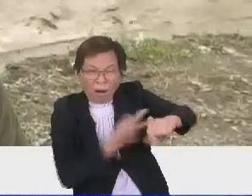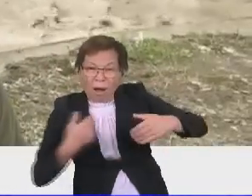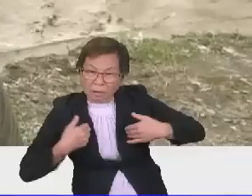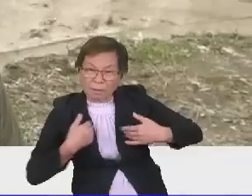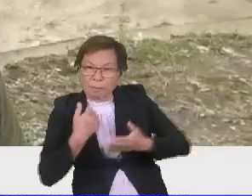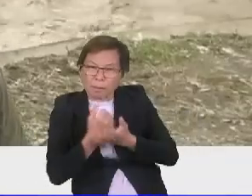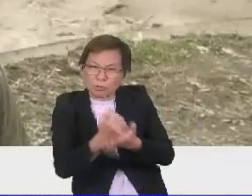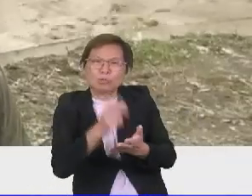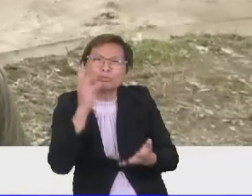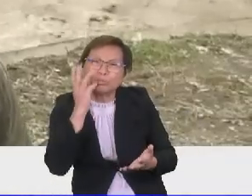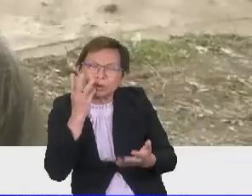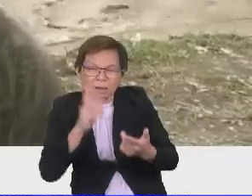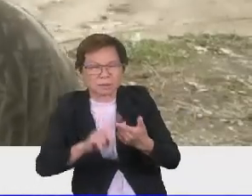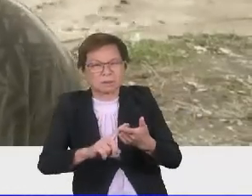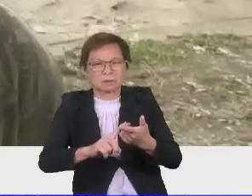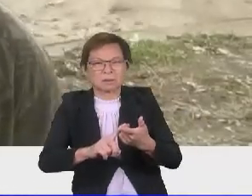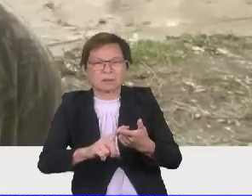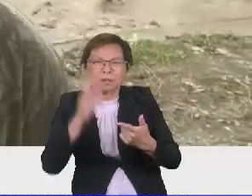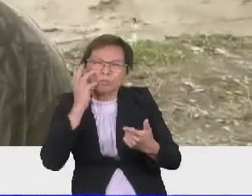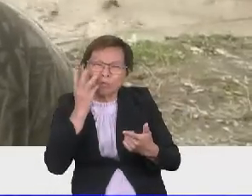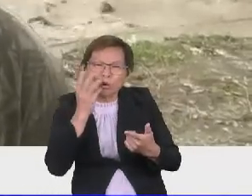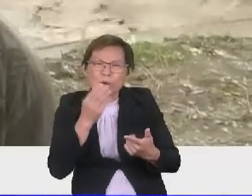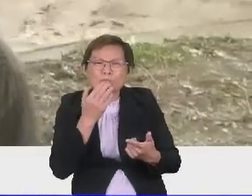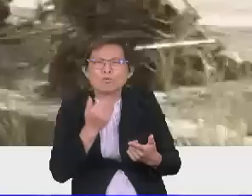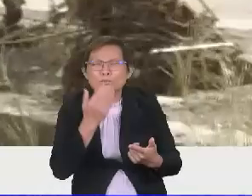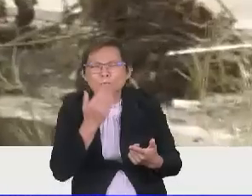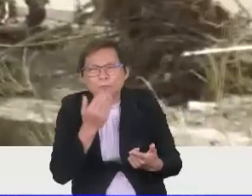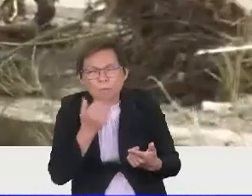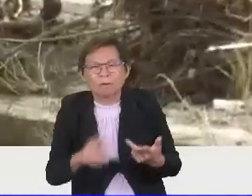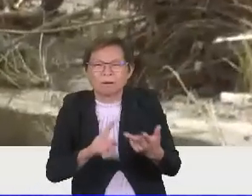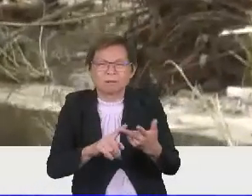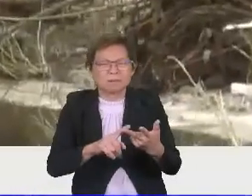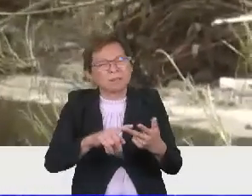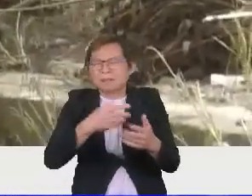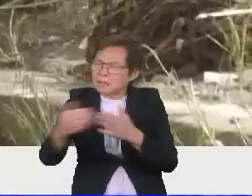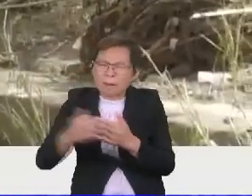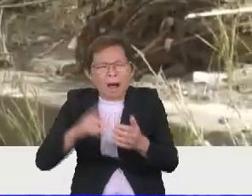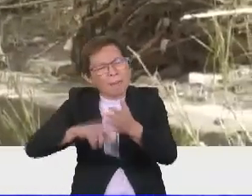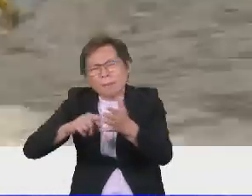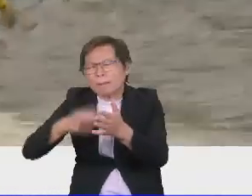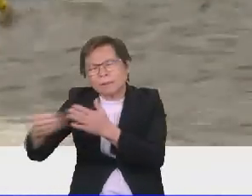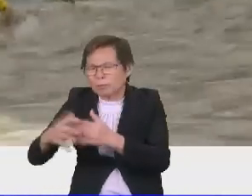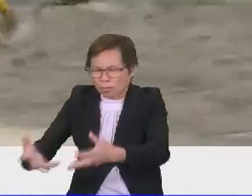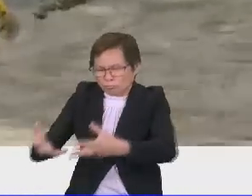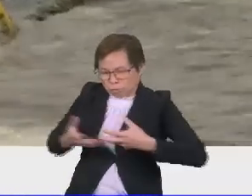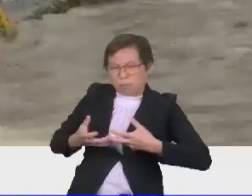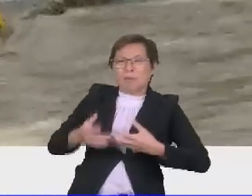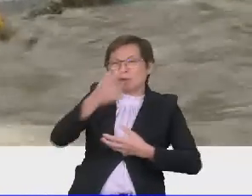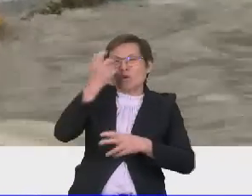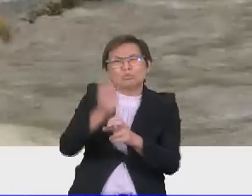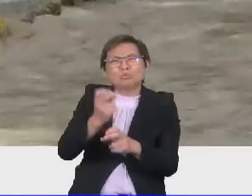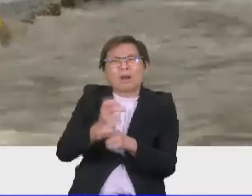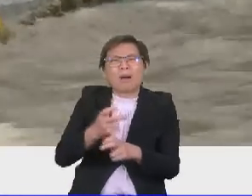macam beras kah gula-gula kopika macam telepon apa-apa pun kami terima saja sekarang ini kami susah mau keluar